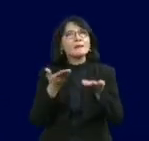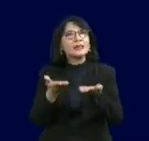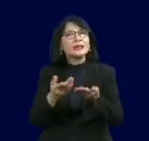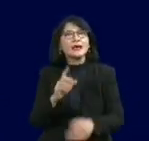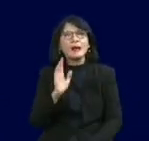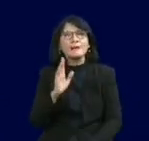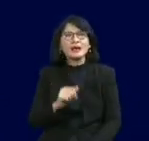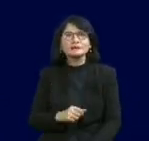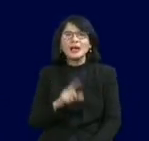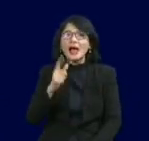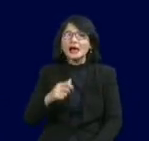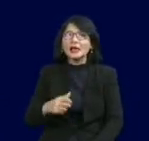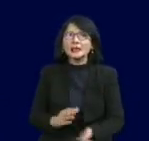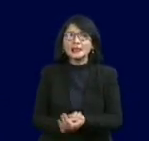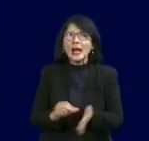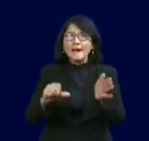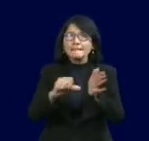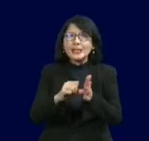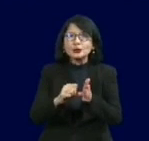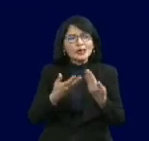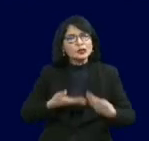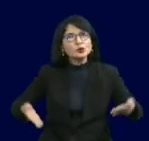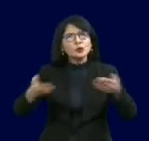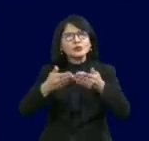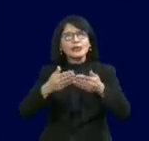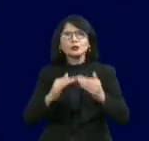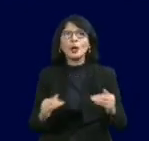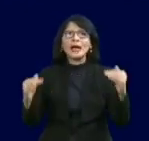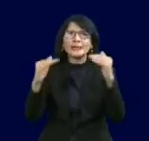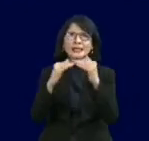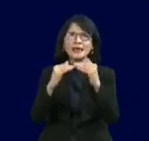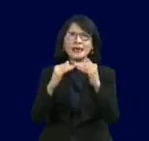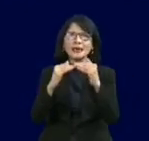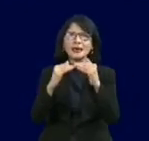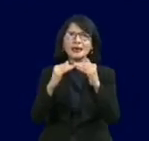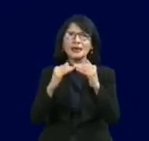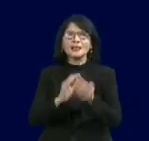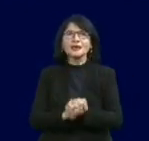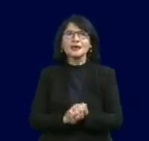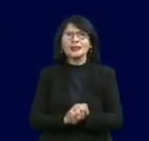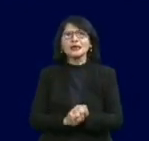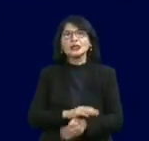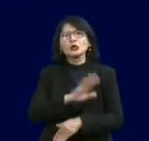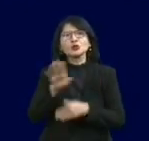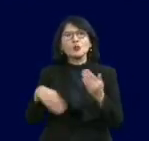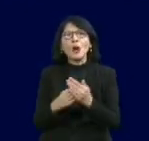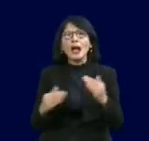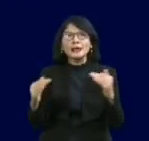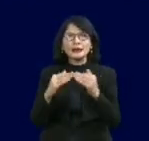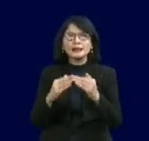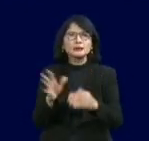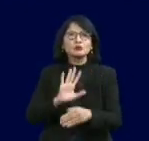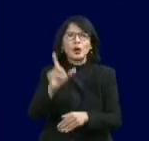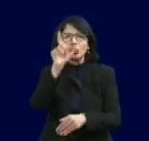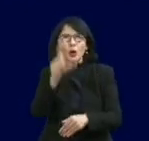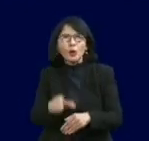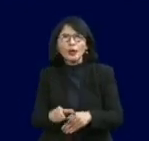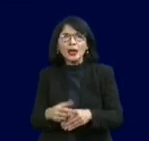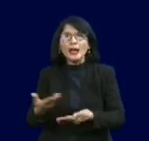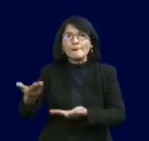agar bantuan sosial kita itu adil dan tidak tumpang tindih. Tidak ada individu yang menerima bantuan